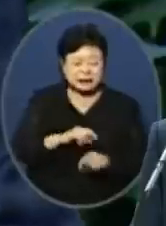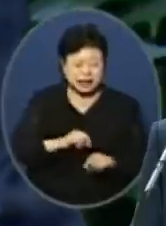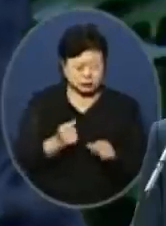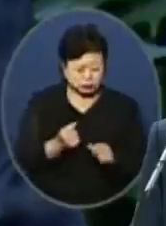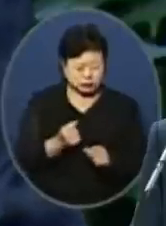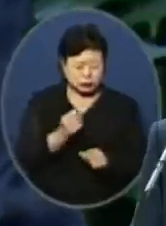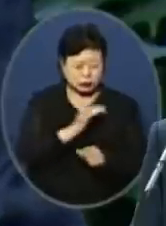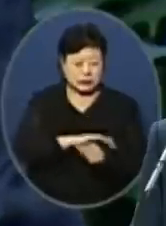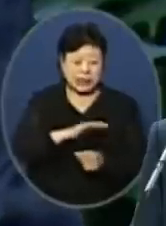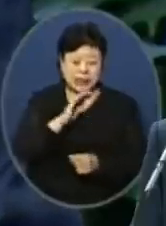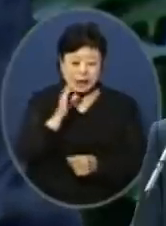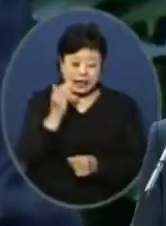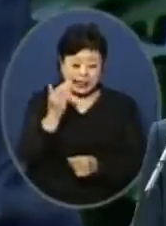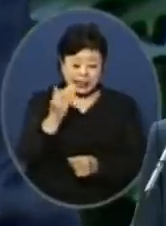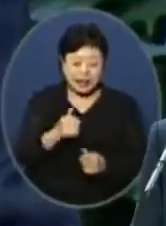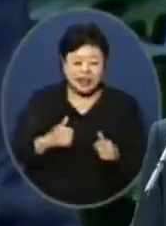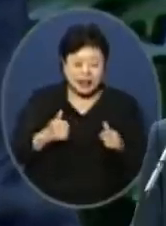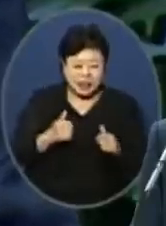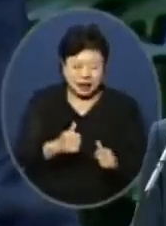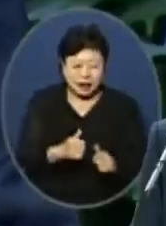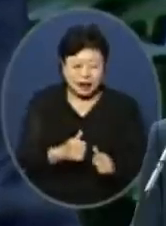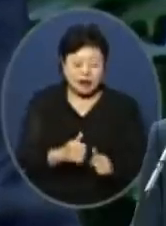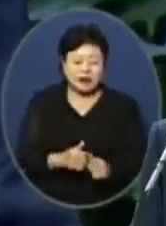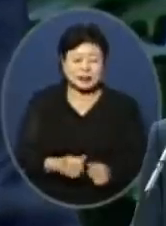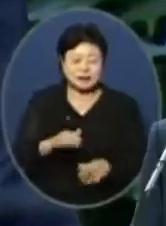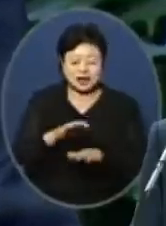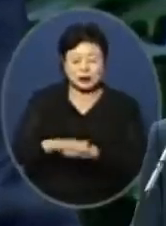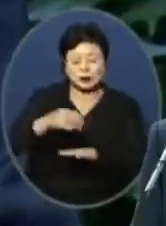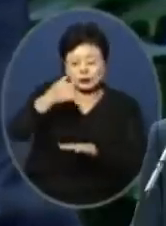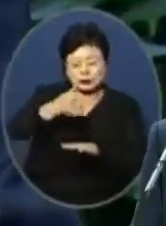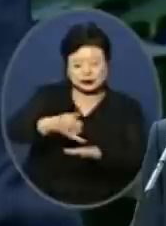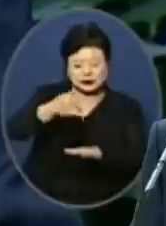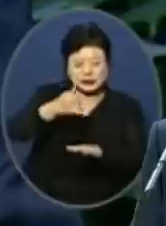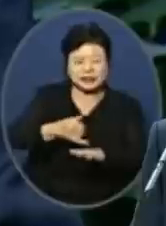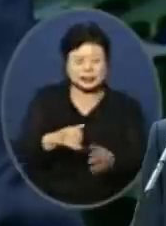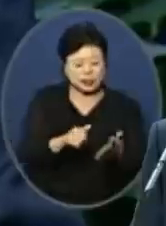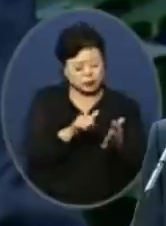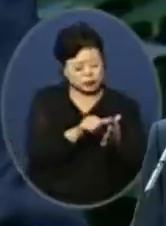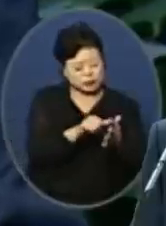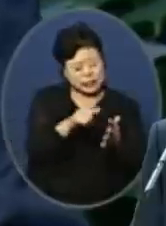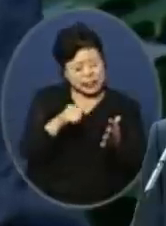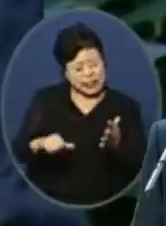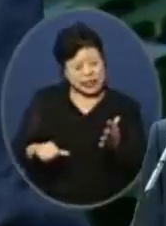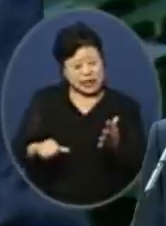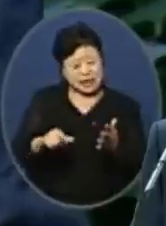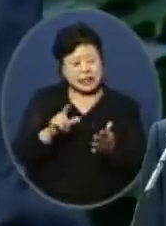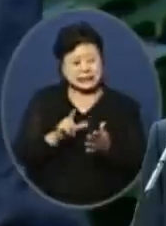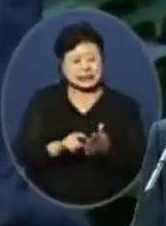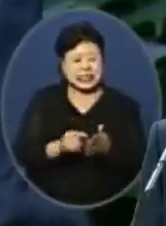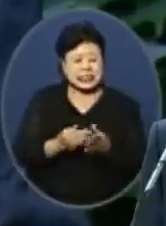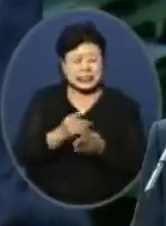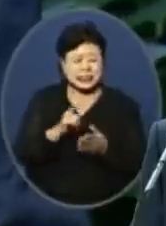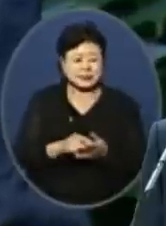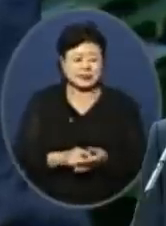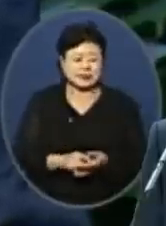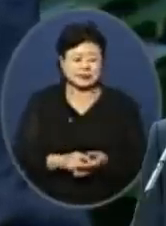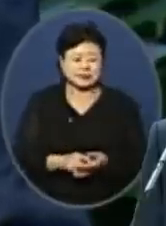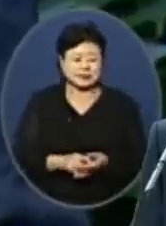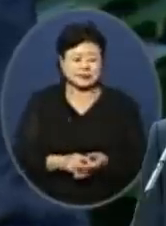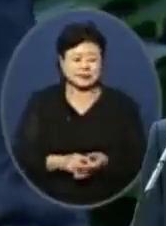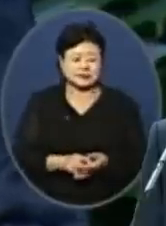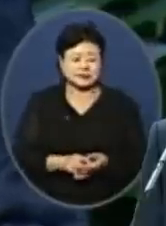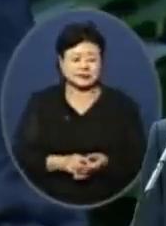듣고 부지런하고 열심히 농사일을 하는데 둘째 놈은 시간만 있으면 시내로